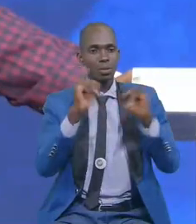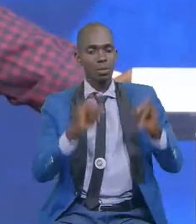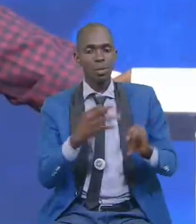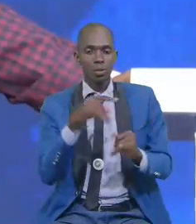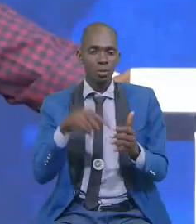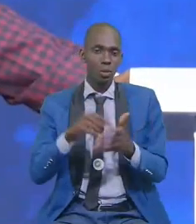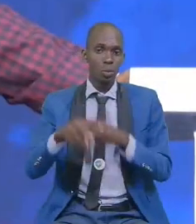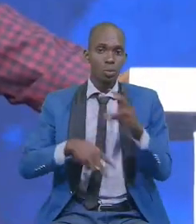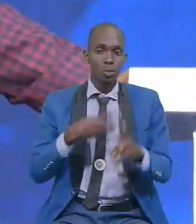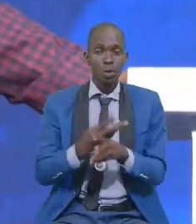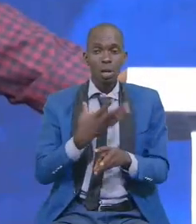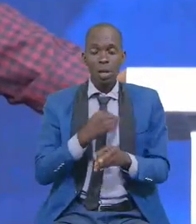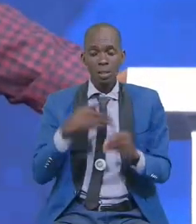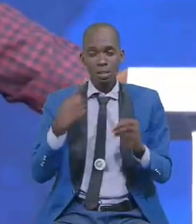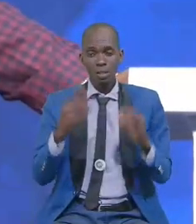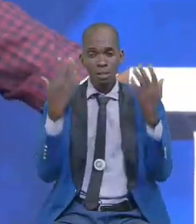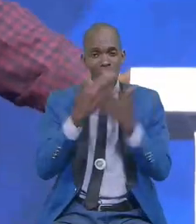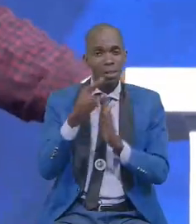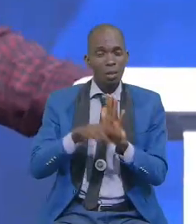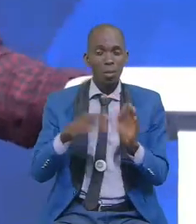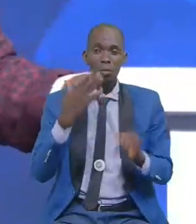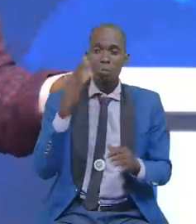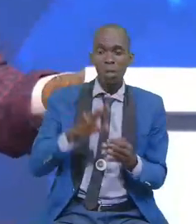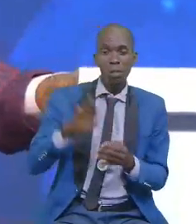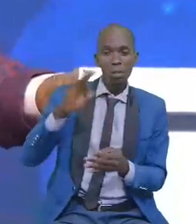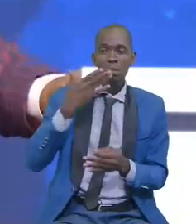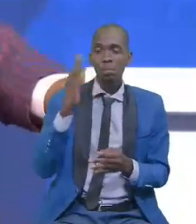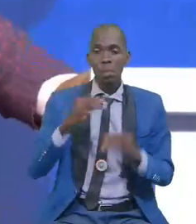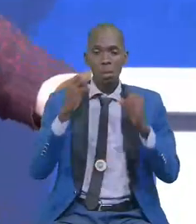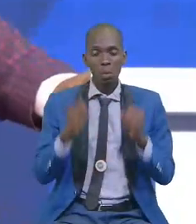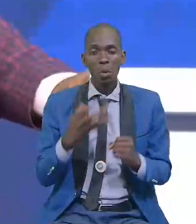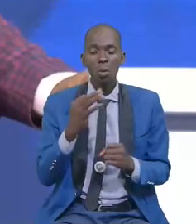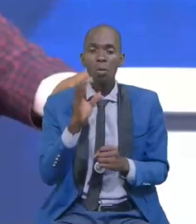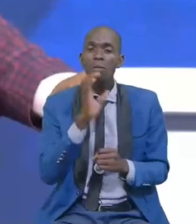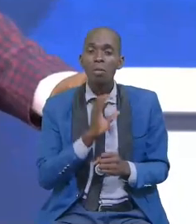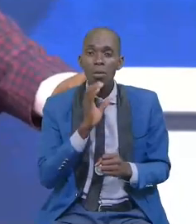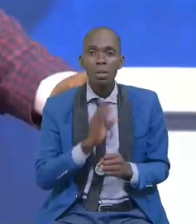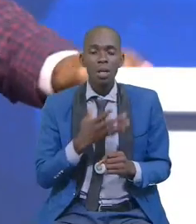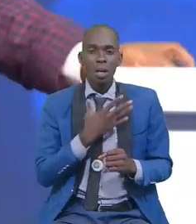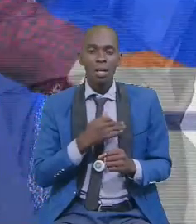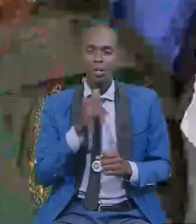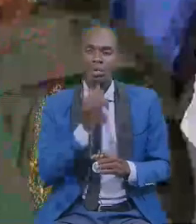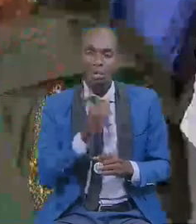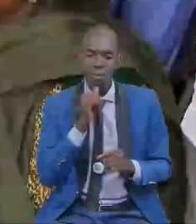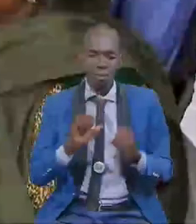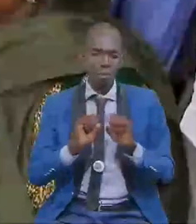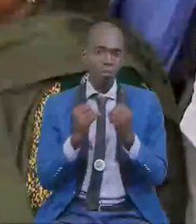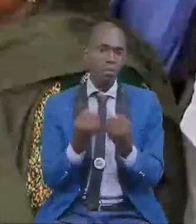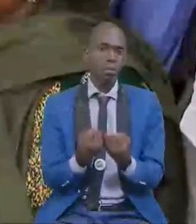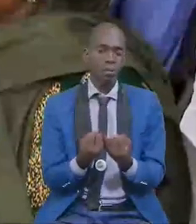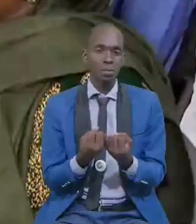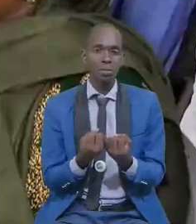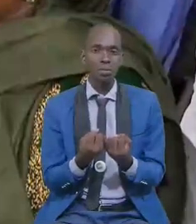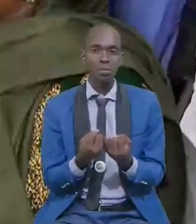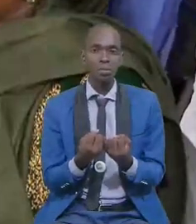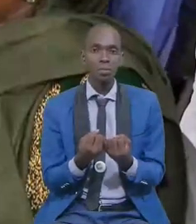Et le monde entier est tombé dans les ténèbres du péché, dans les ténèbres du mal,